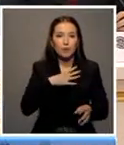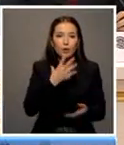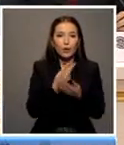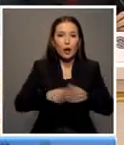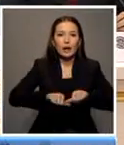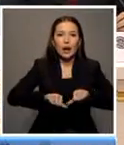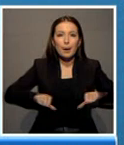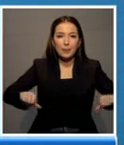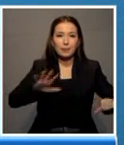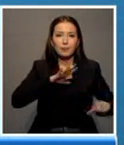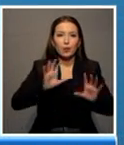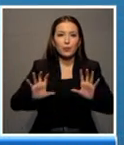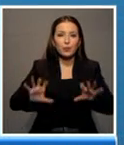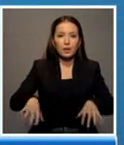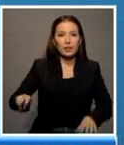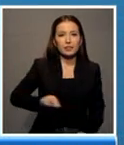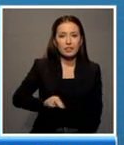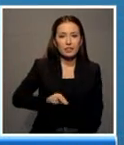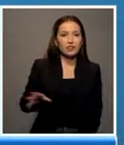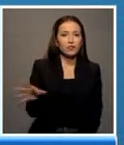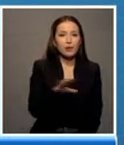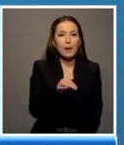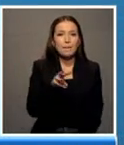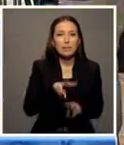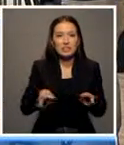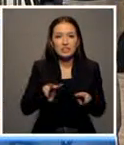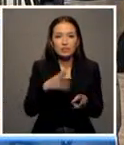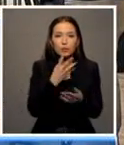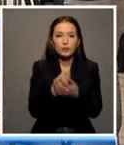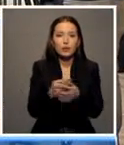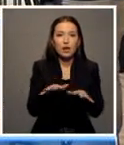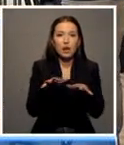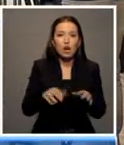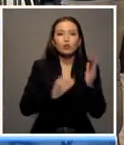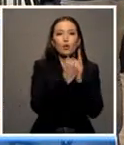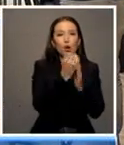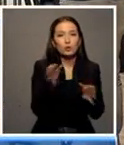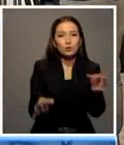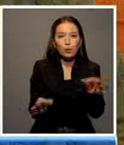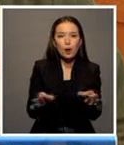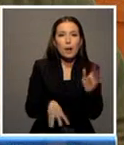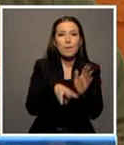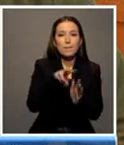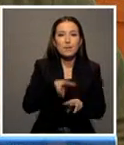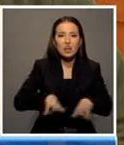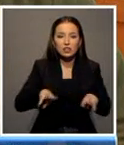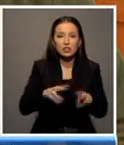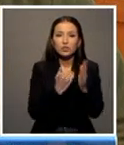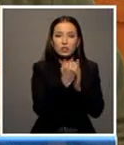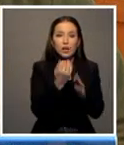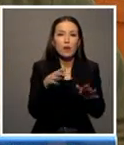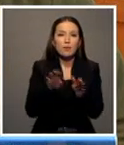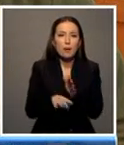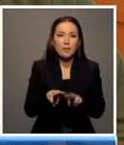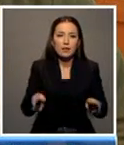төрағаларының орынбасарлары мен департамент директорлары, премьер-министр кеңсесі, жоғарғы сот, сенат пен мәжілістегі бөлім меңгерушілері, өкілдерінің